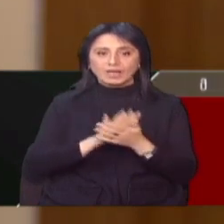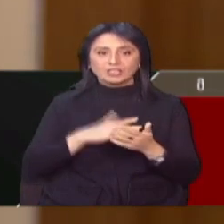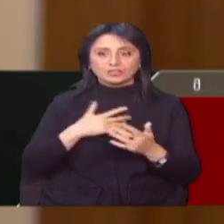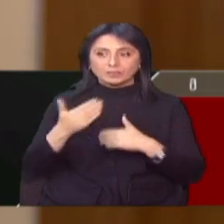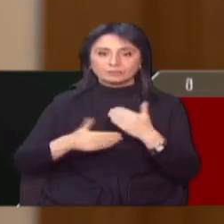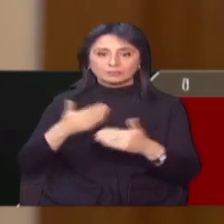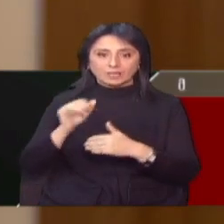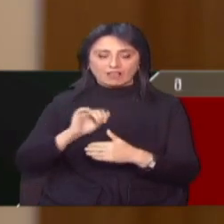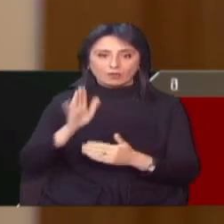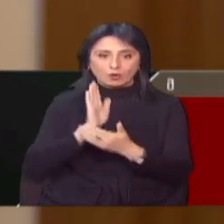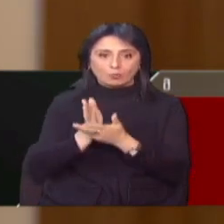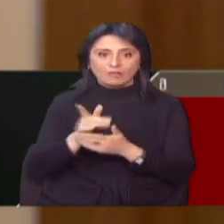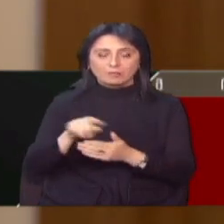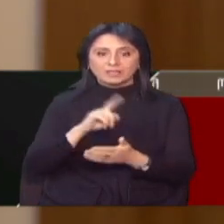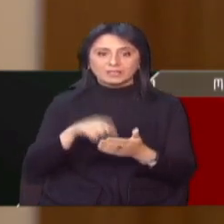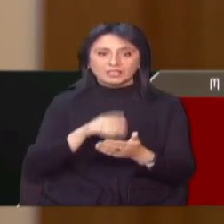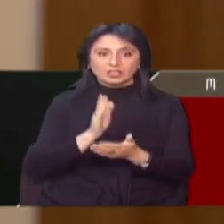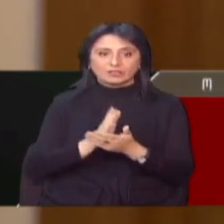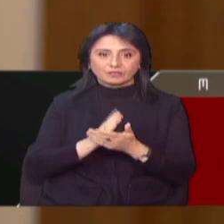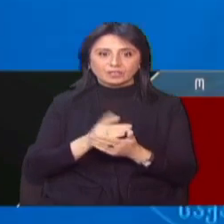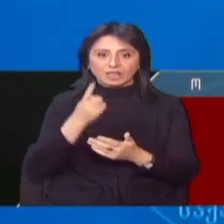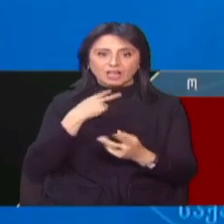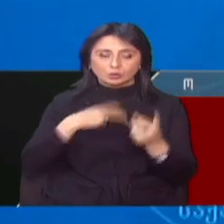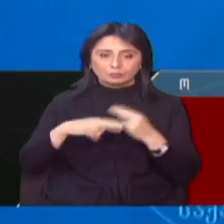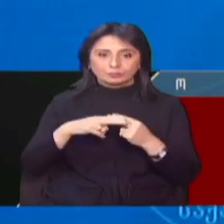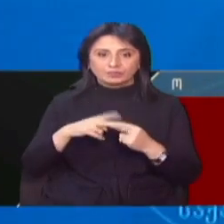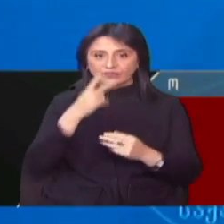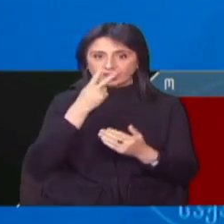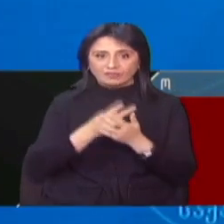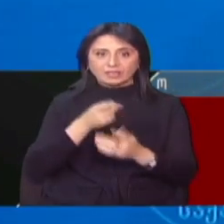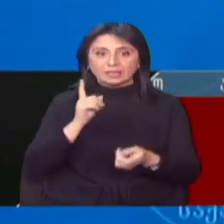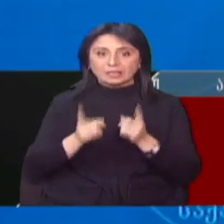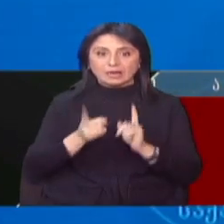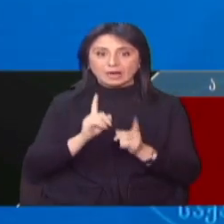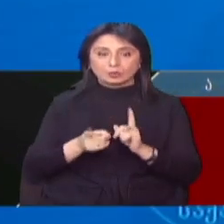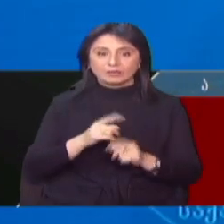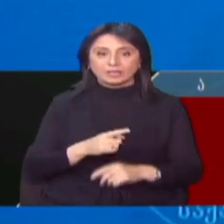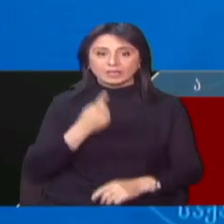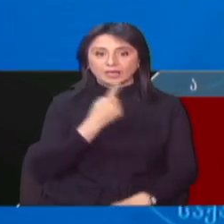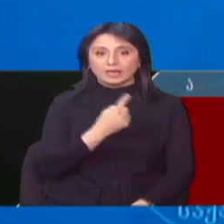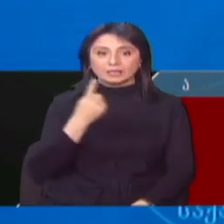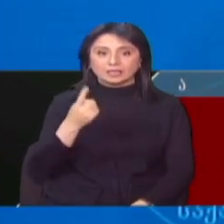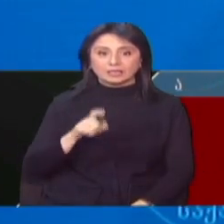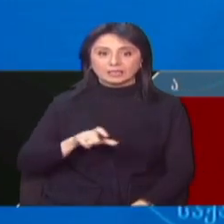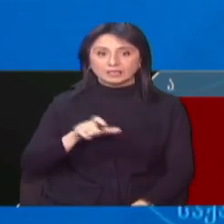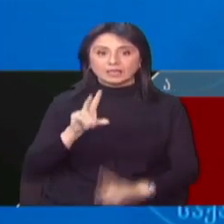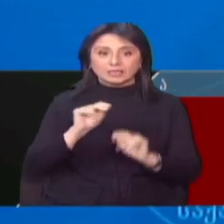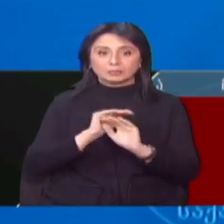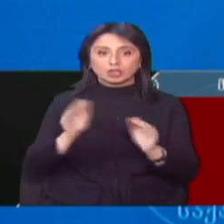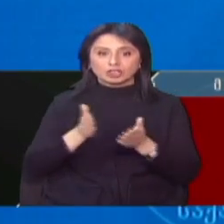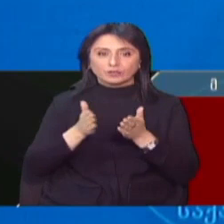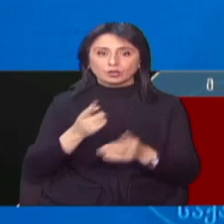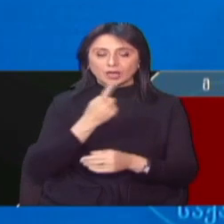სვლა ევროინტეგრაციისკენ. ამ საკითხში ვართ ერთსულოვანი ყველა. Ხედავთ, რომ რეალურად ერთადერთი გზა